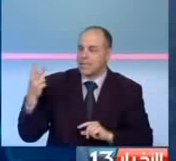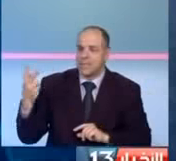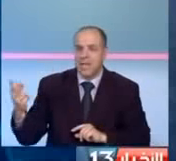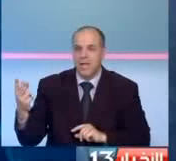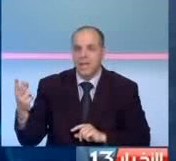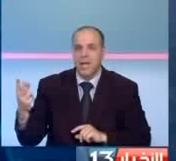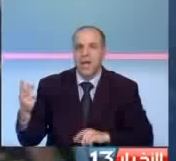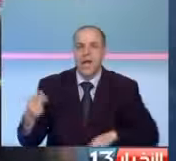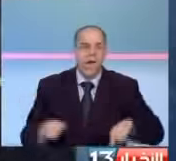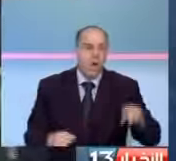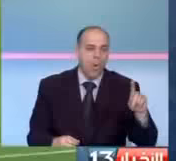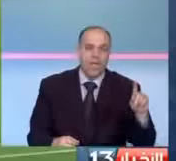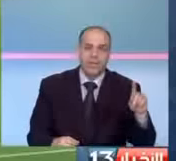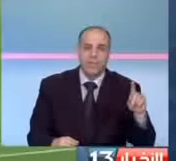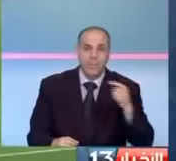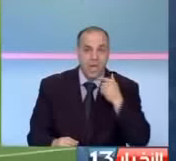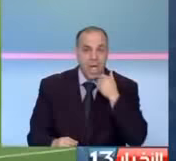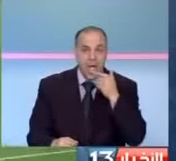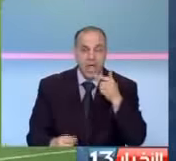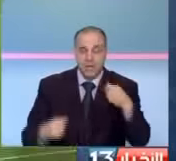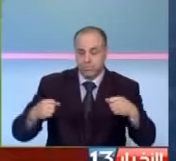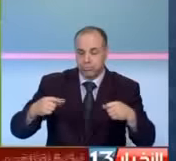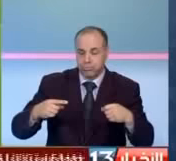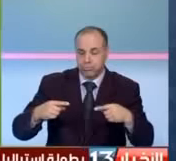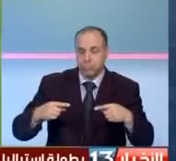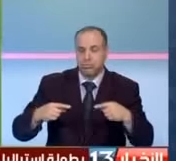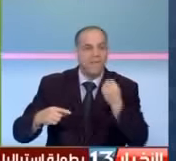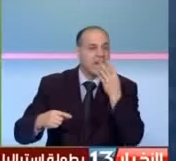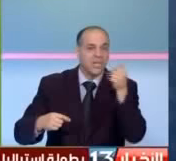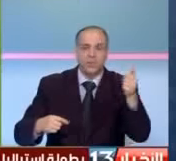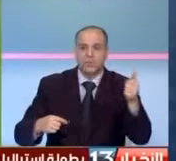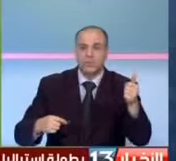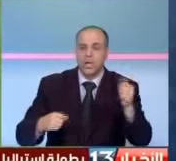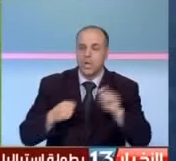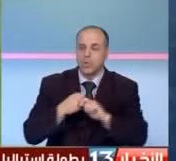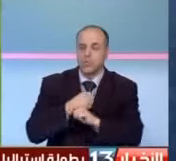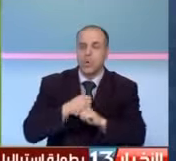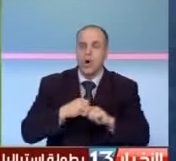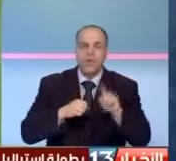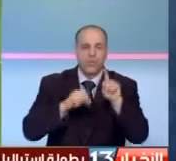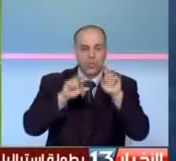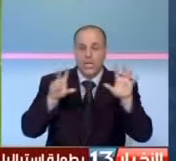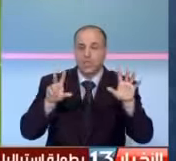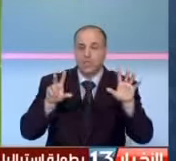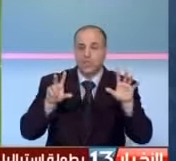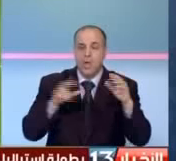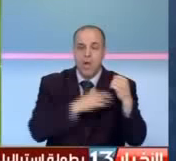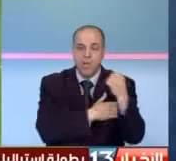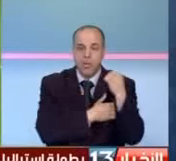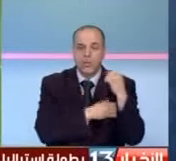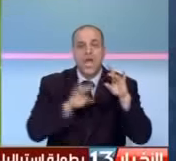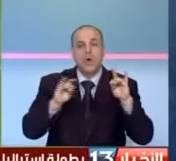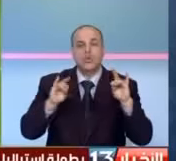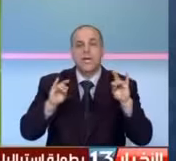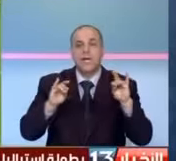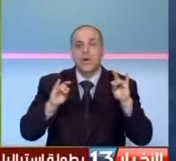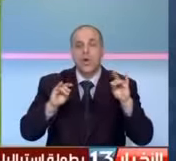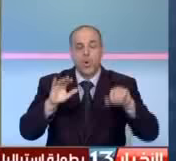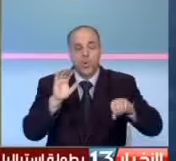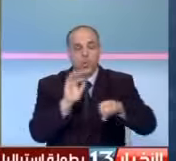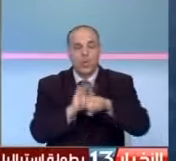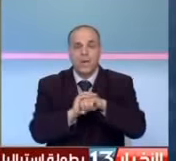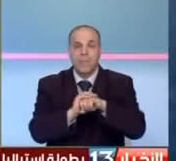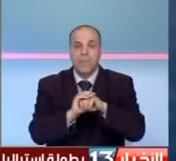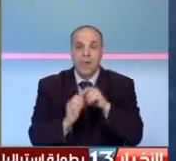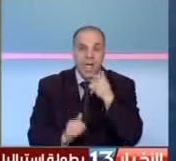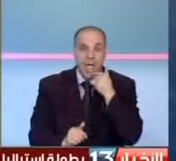أهداف مقابل هدف واحد في مباراة جرت مساء أمس ضمن الأسبوع 18 من بطولة أستراليا لكرة